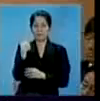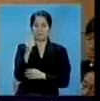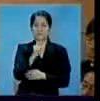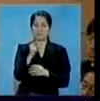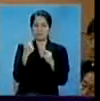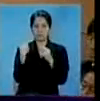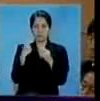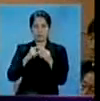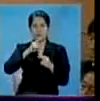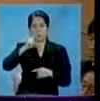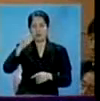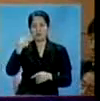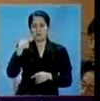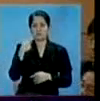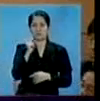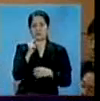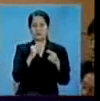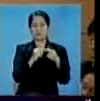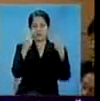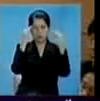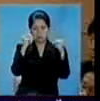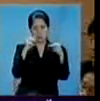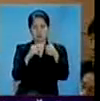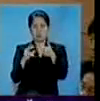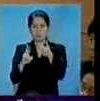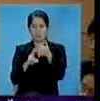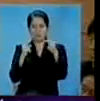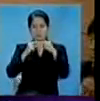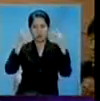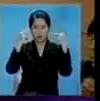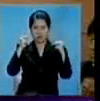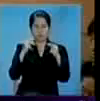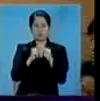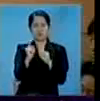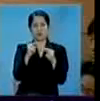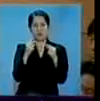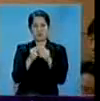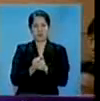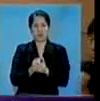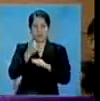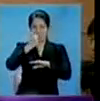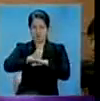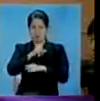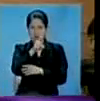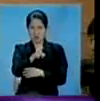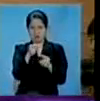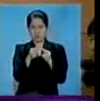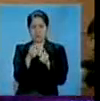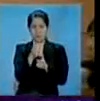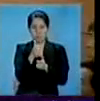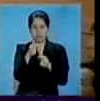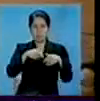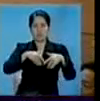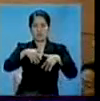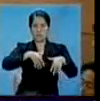ว่านายกและรองนายกเป็นตัวการบงการใช้จ้างวานค้ามีคนต